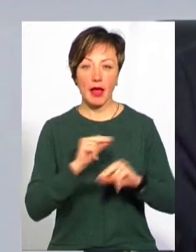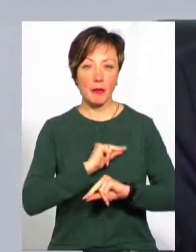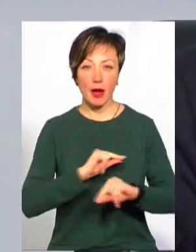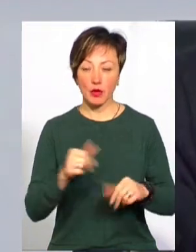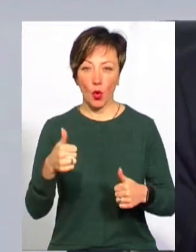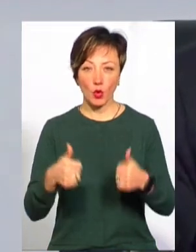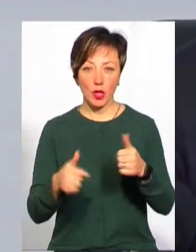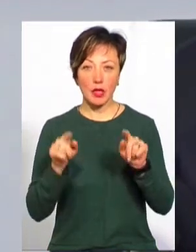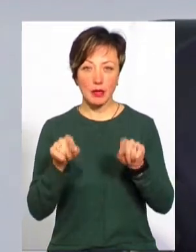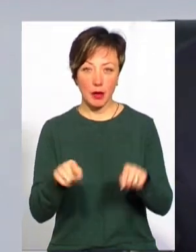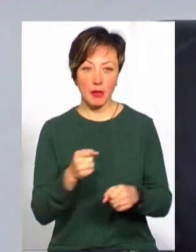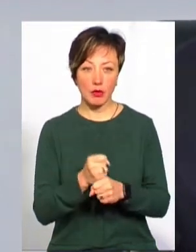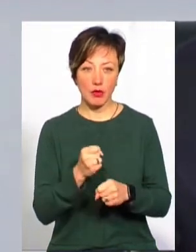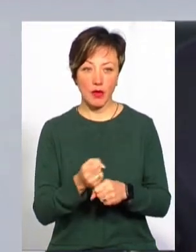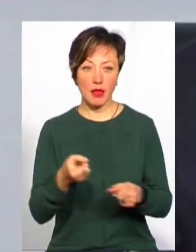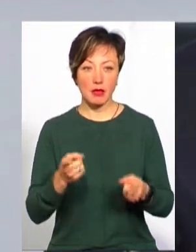конкуренція, там працював